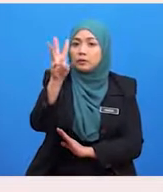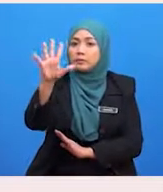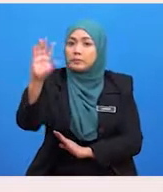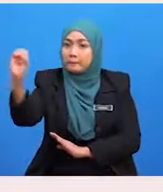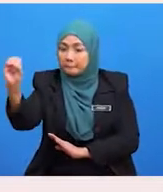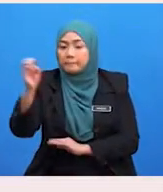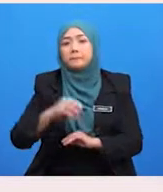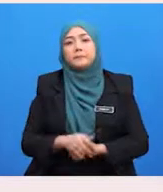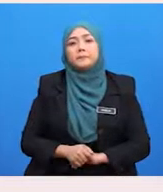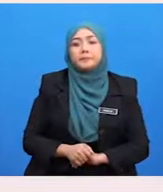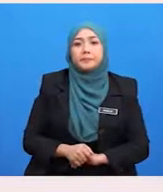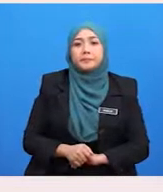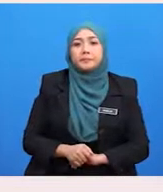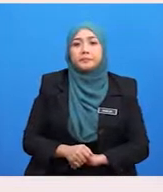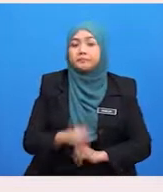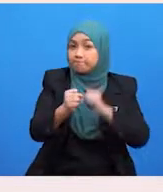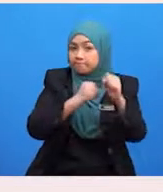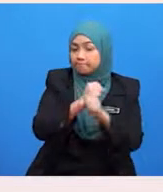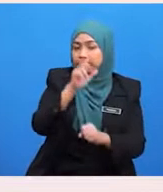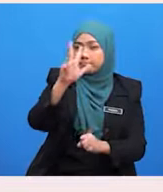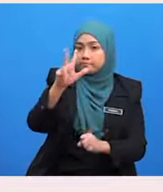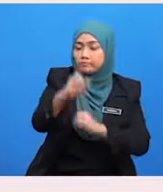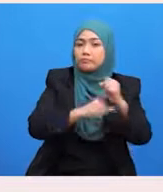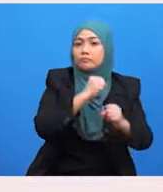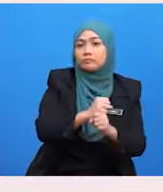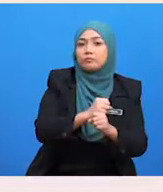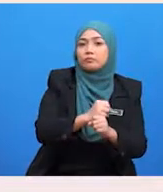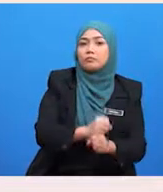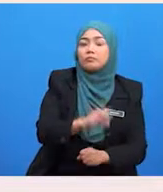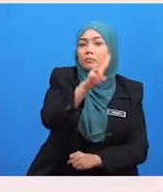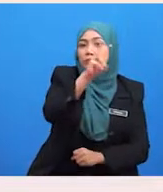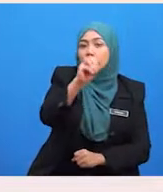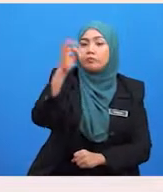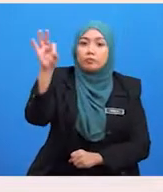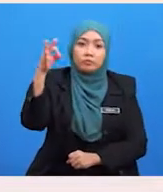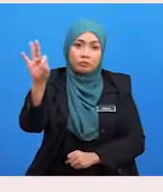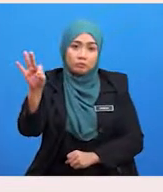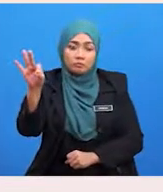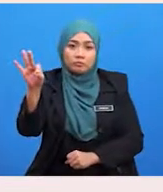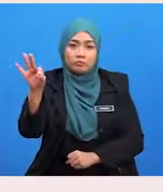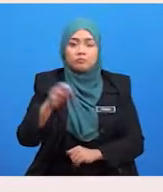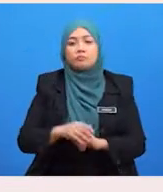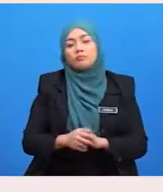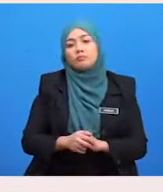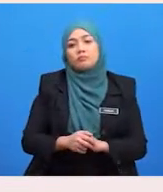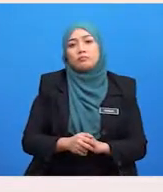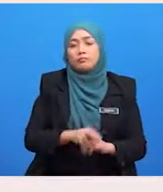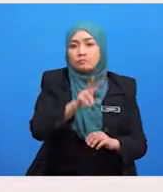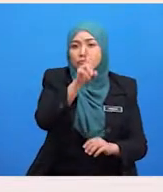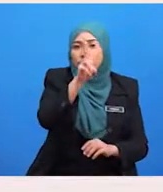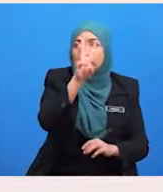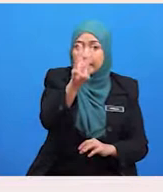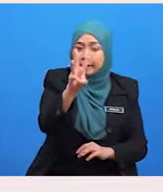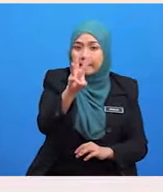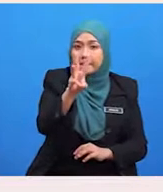RM13,650. Manakala bagi tahun ketiga, iaitu tahun 2019, susut nilai kenderaan ialah